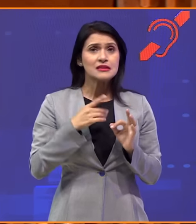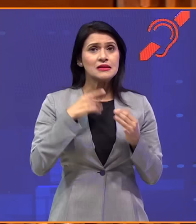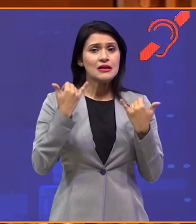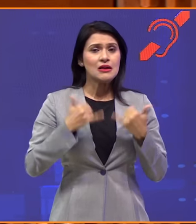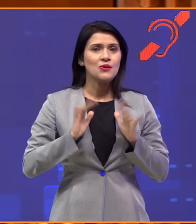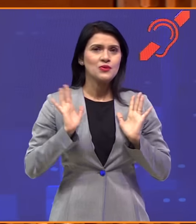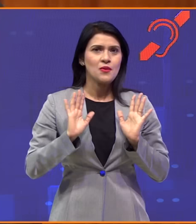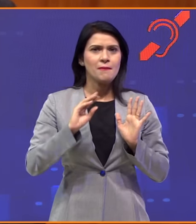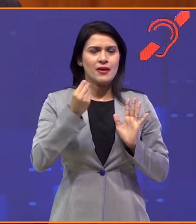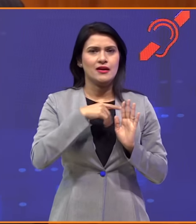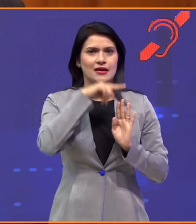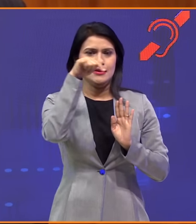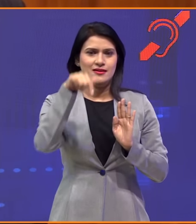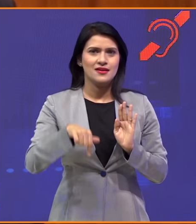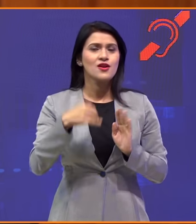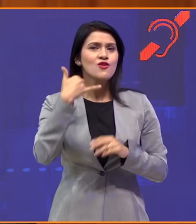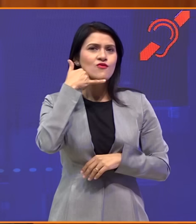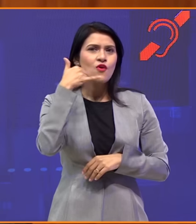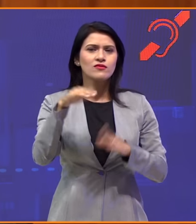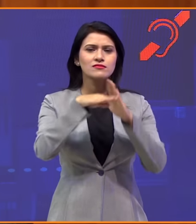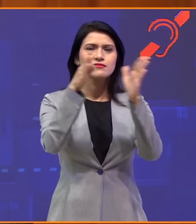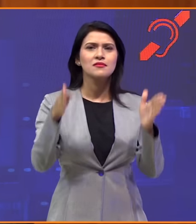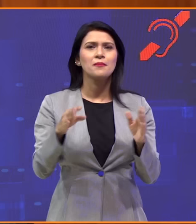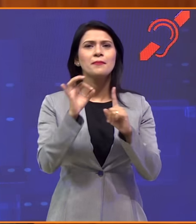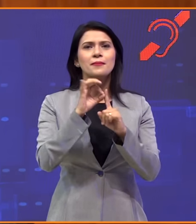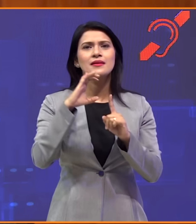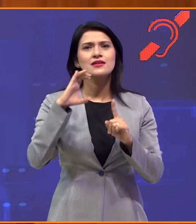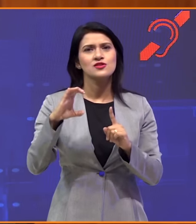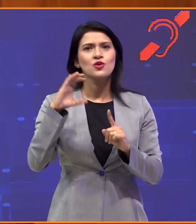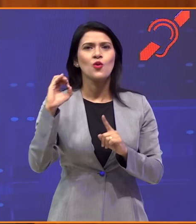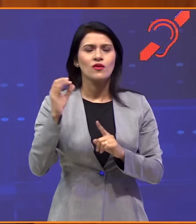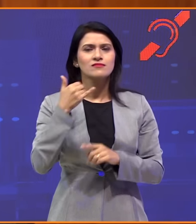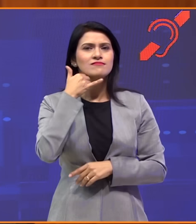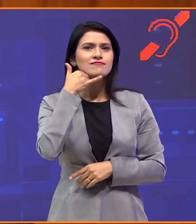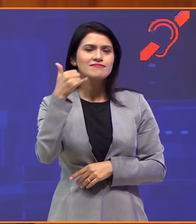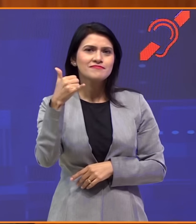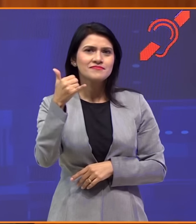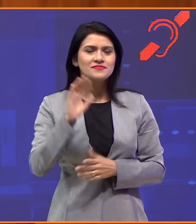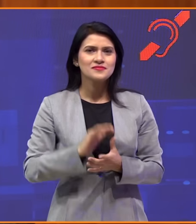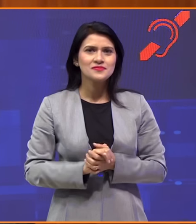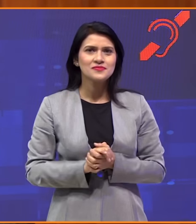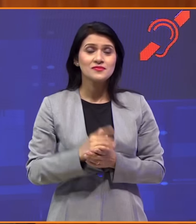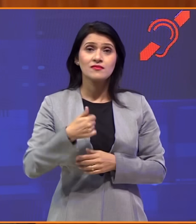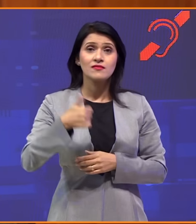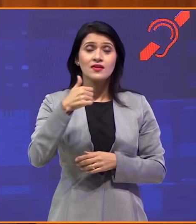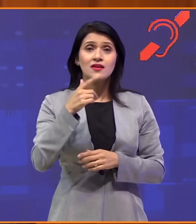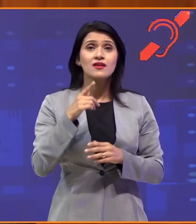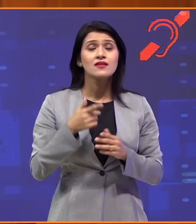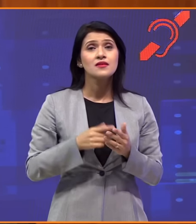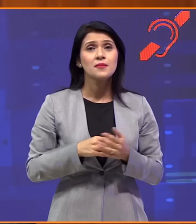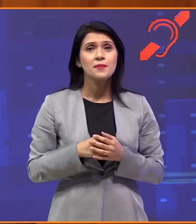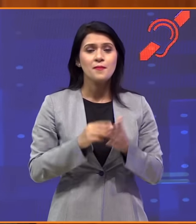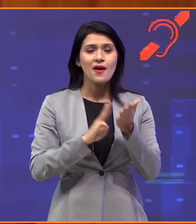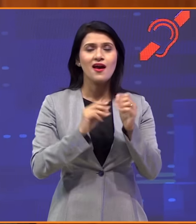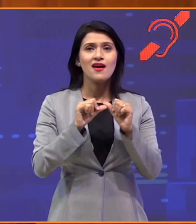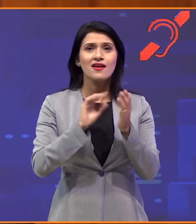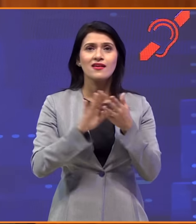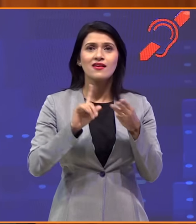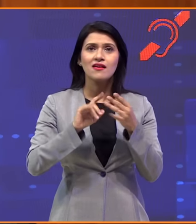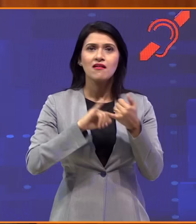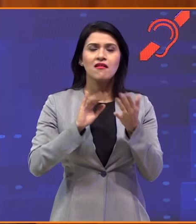मैंने फोन किया नीचे जाकर वो पीसीओ से तो वो भट्ट साहब से बात हुई उन्होंने कहा तुम अभी आ जाओ